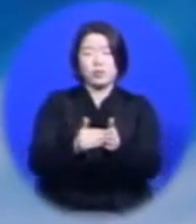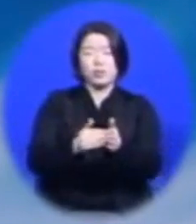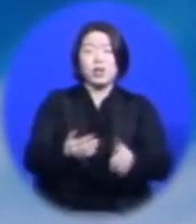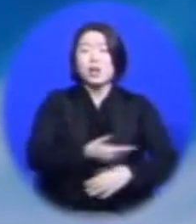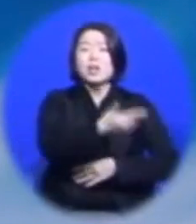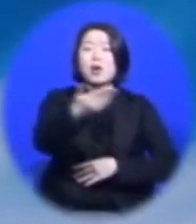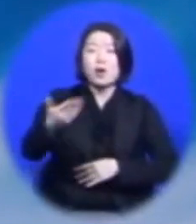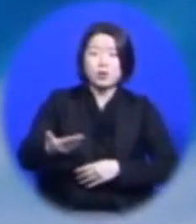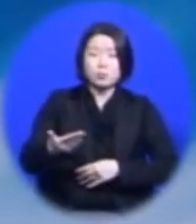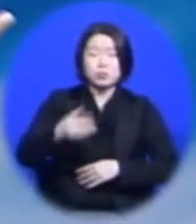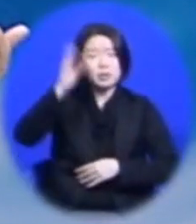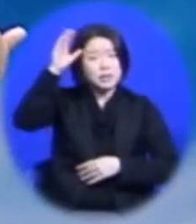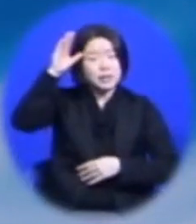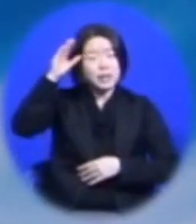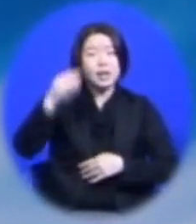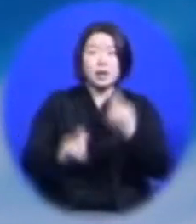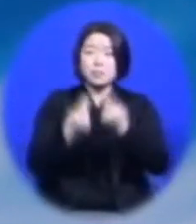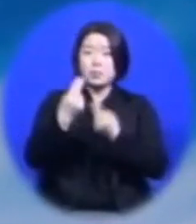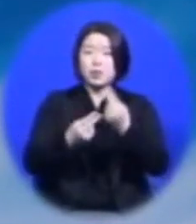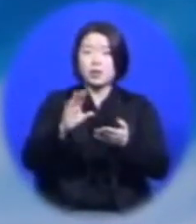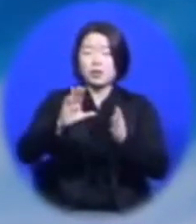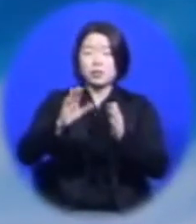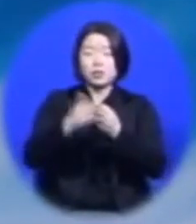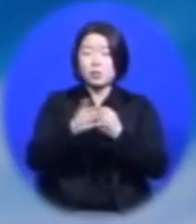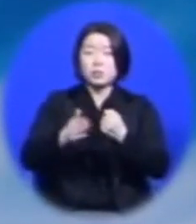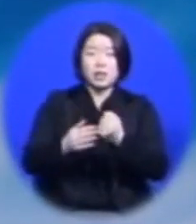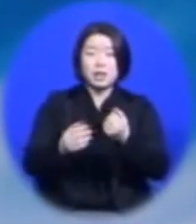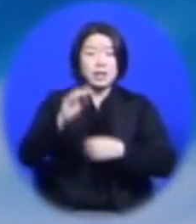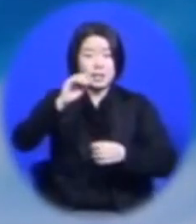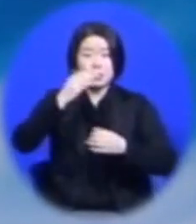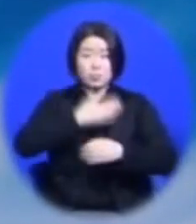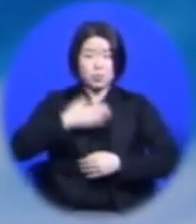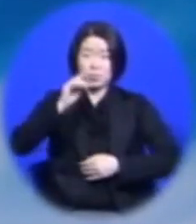여러분, 여러분을 개에다 비교한 것 때문에 기분 나쁘십니까?